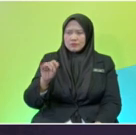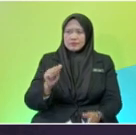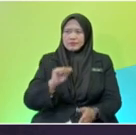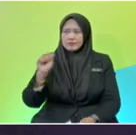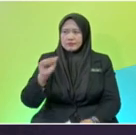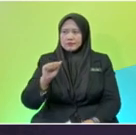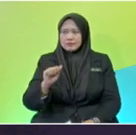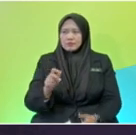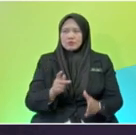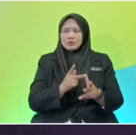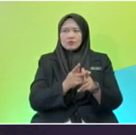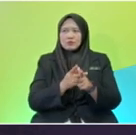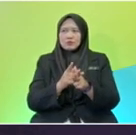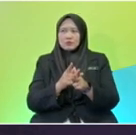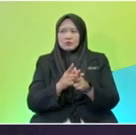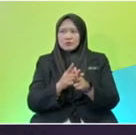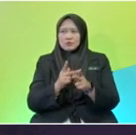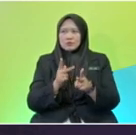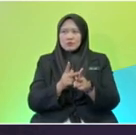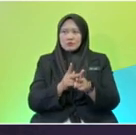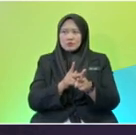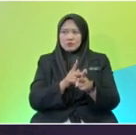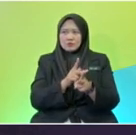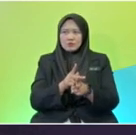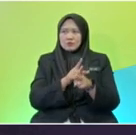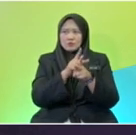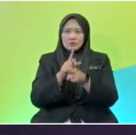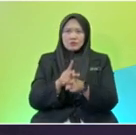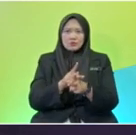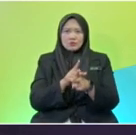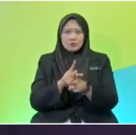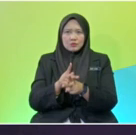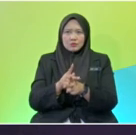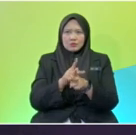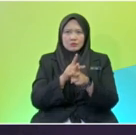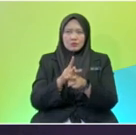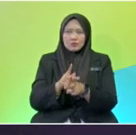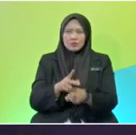orang murid Hah kawan saya berapa coba angkat tangan